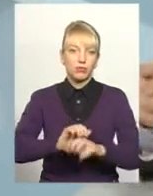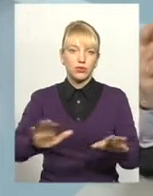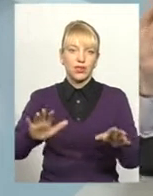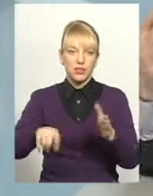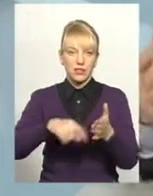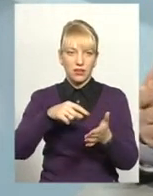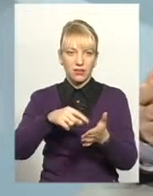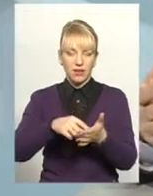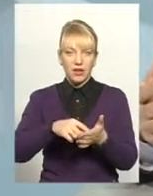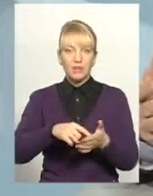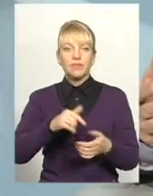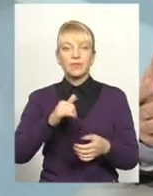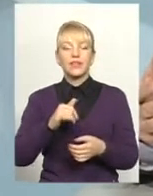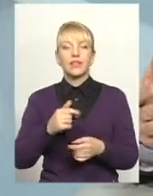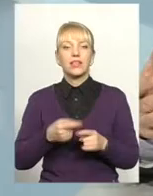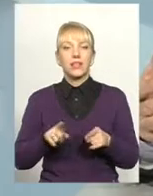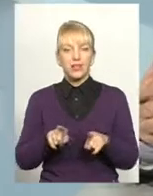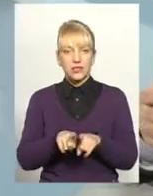того, стоїть на тій